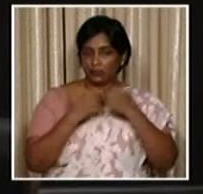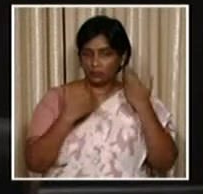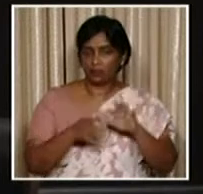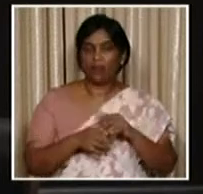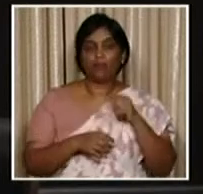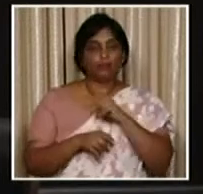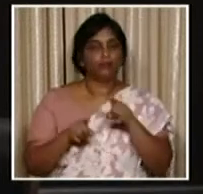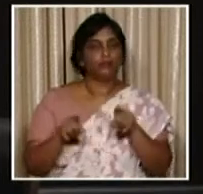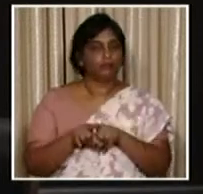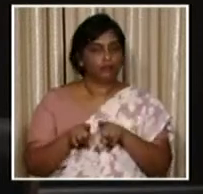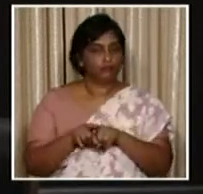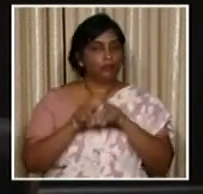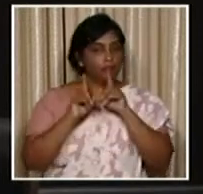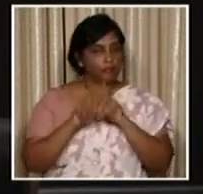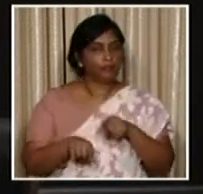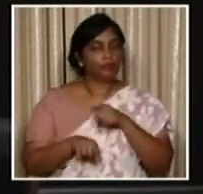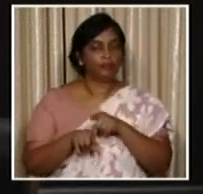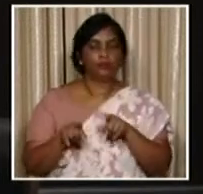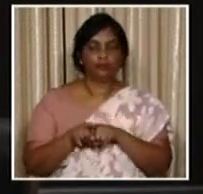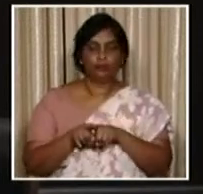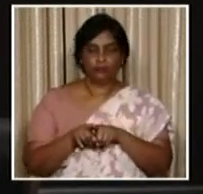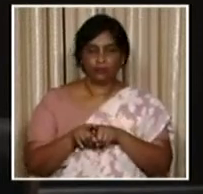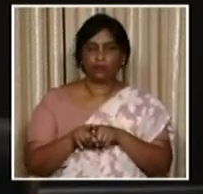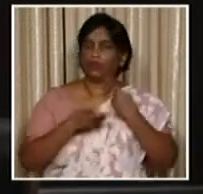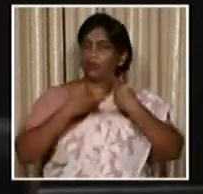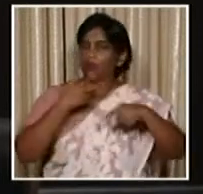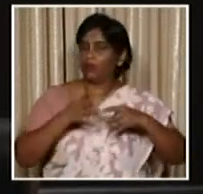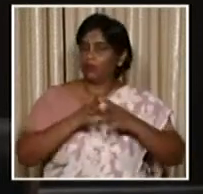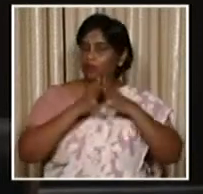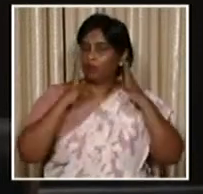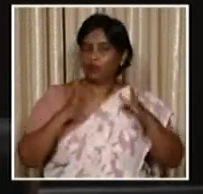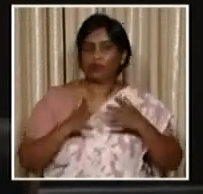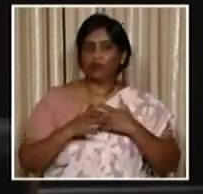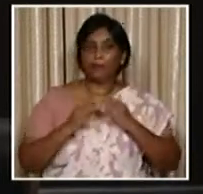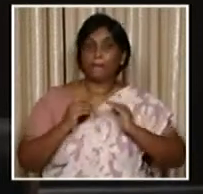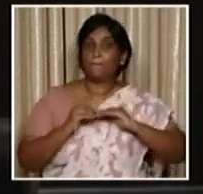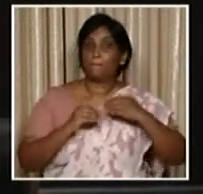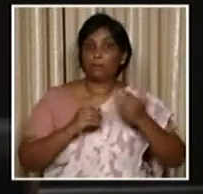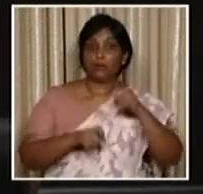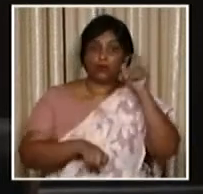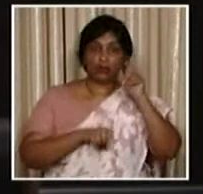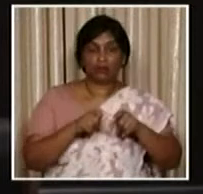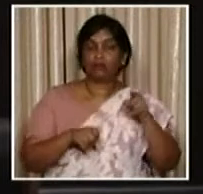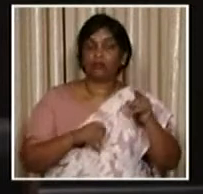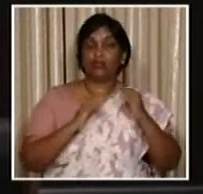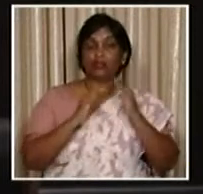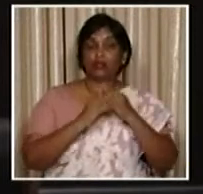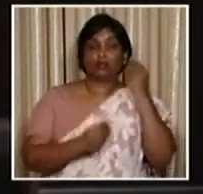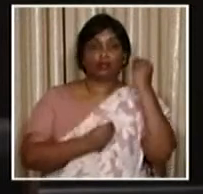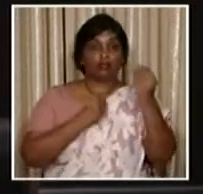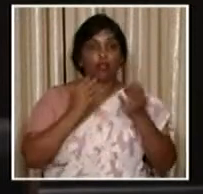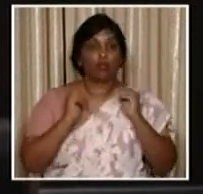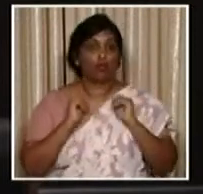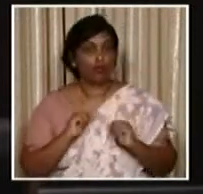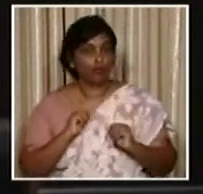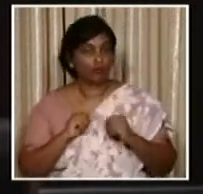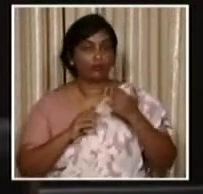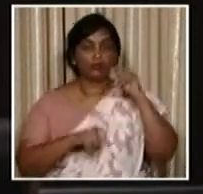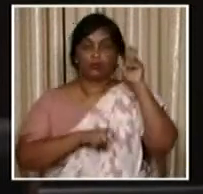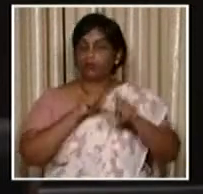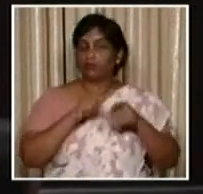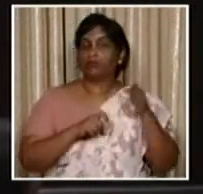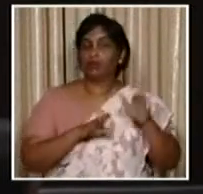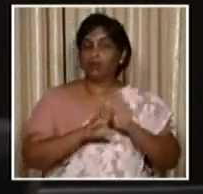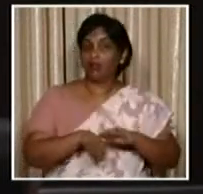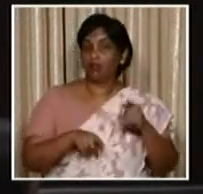තියෙනවා. ඉතින් ඒ නිසා මෙන්න මෙවැනි ගණනාවක් අපි කියන්නේ නැහැ ඊට පස්සේ වින්දිතයින්ට නිවාස ලබා දුන්නේ කොහොමද?